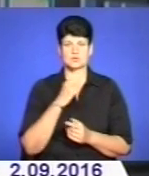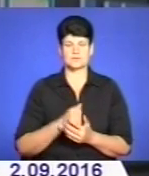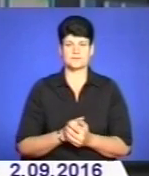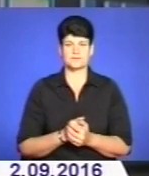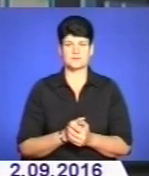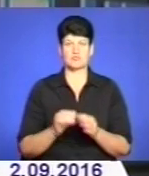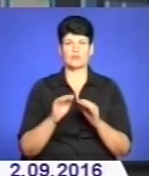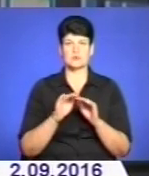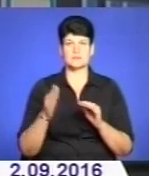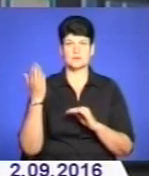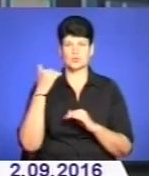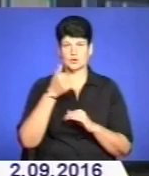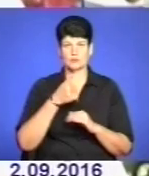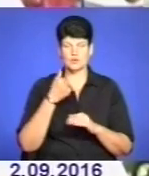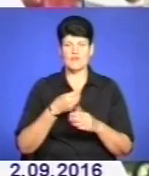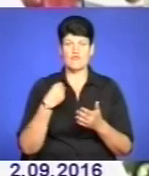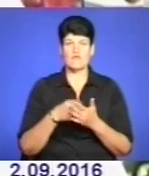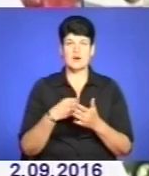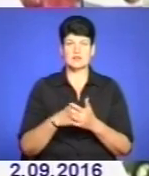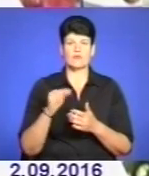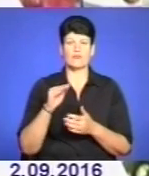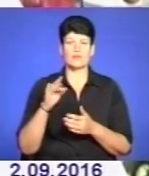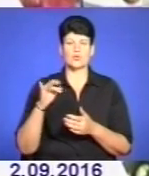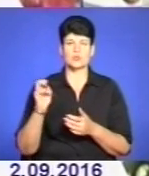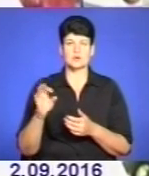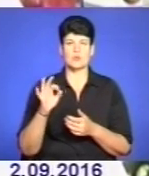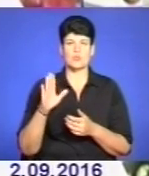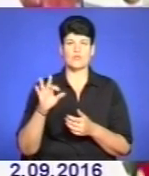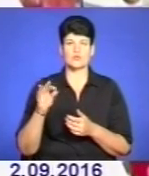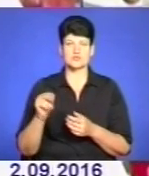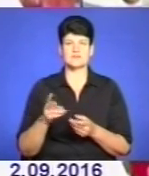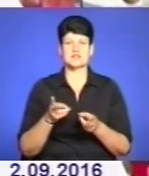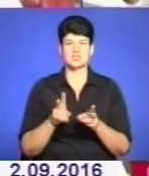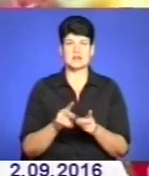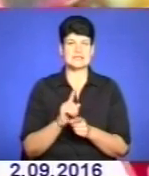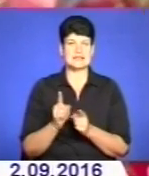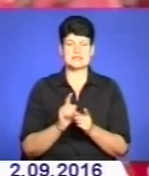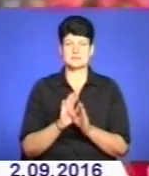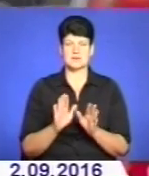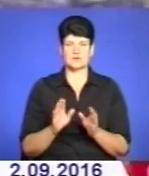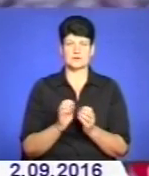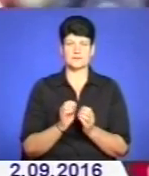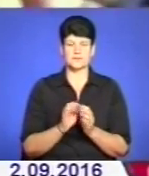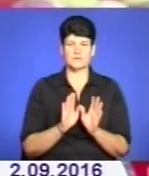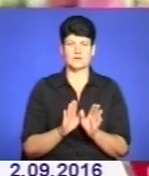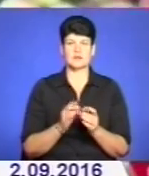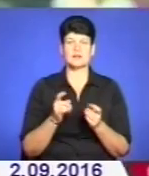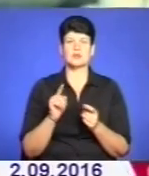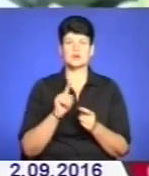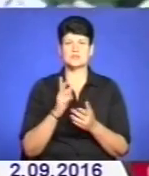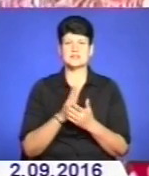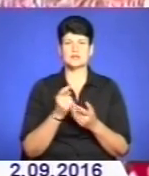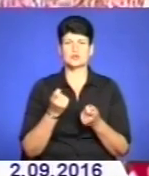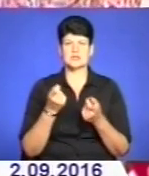У порівнянні з минулим роком вартість фруктів, овочів та молокопродуктів залишається незмінною, а дещо навіть дешевшає. Продавчиня